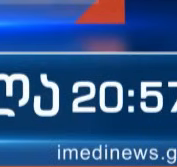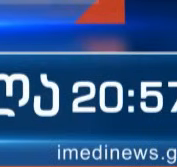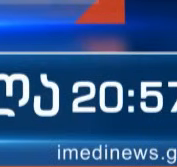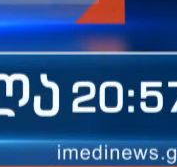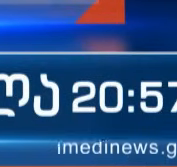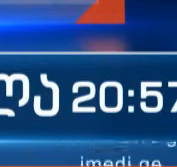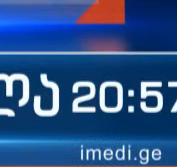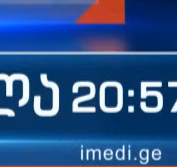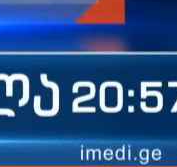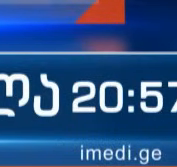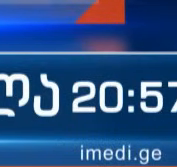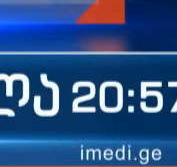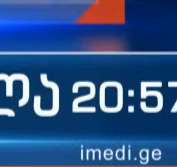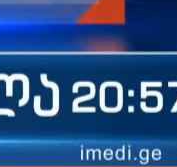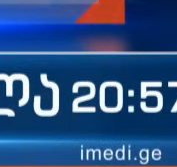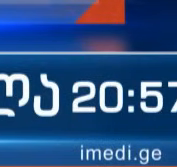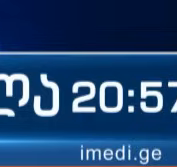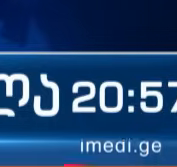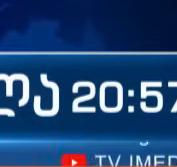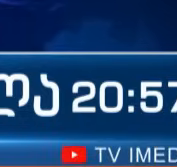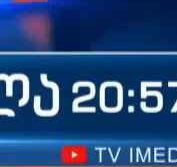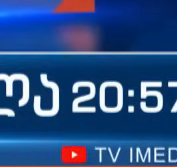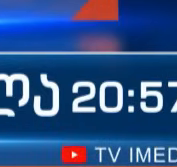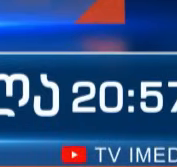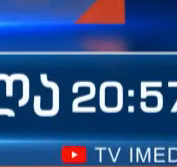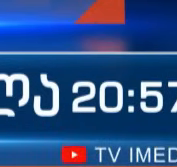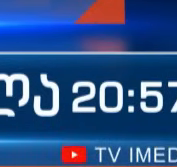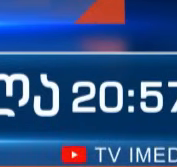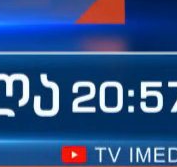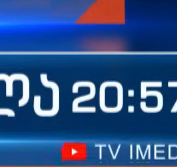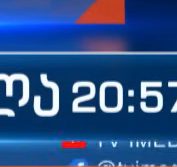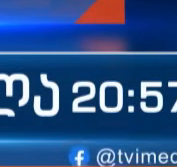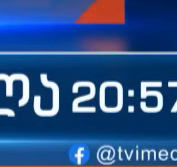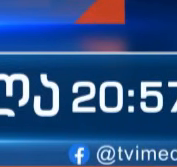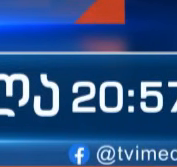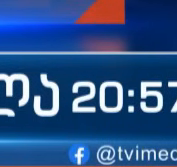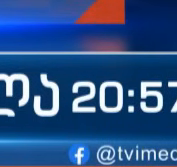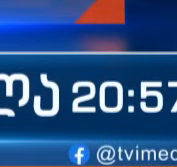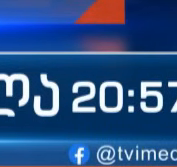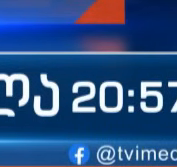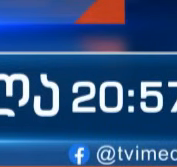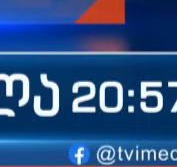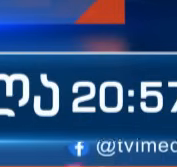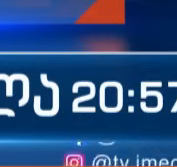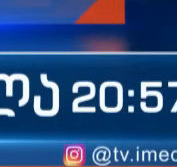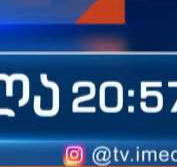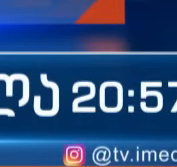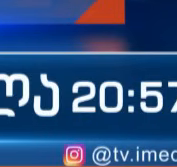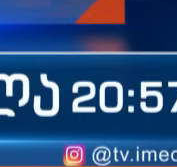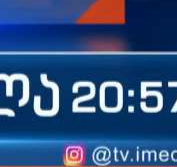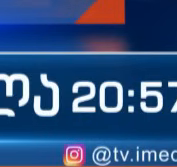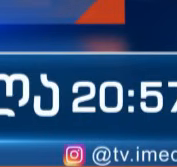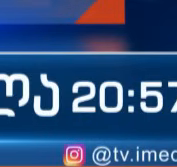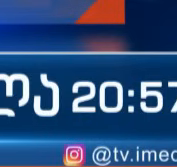სამძიმარი გამოუცხადა სოსო ჯაჭვლიანის ოჯახს და ახლობლებს თბილისის მერმაც. Dagutova Soso Jajulianma tavis samshobloze